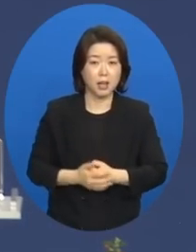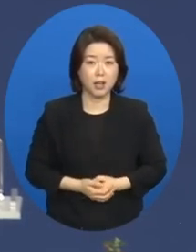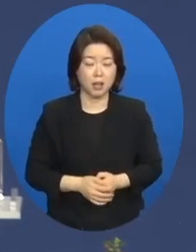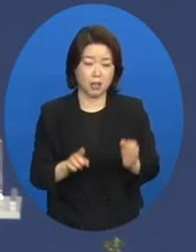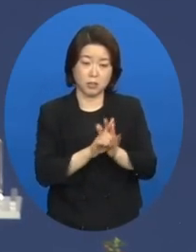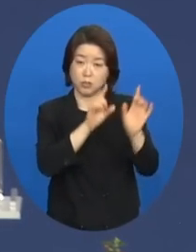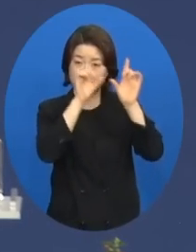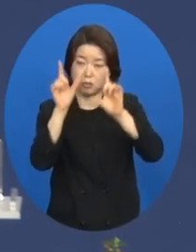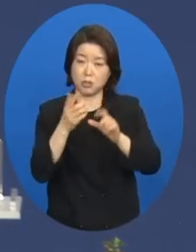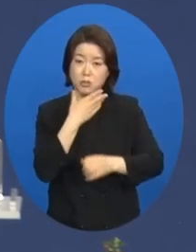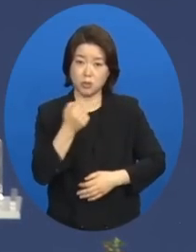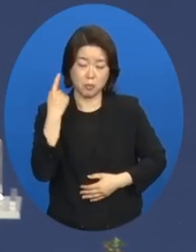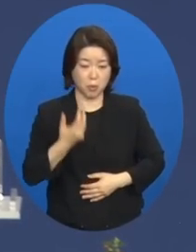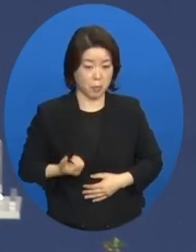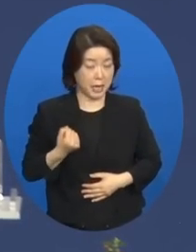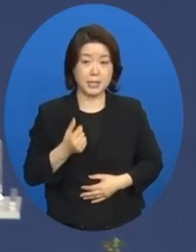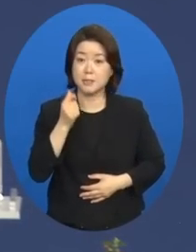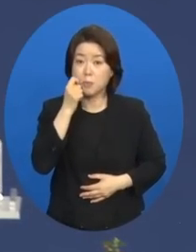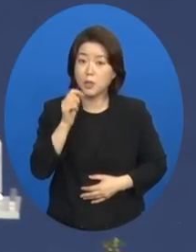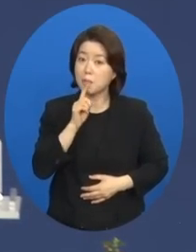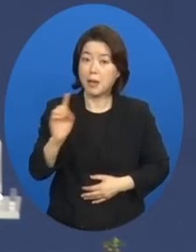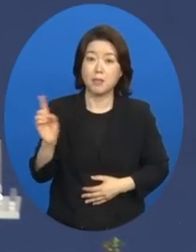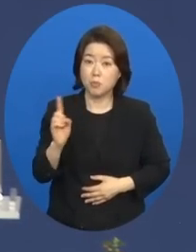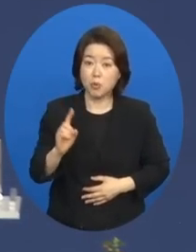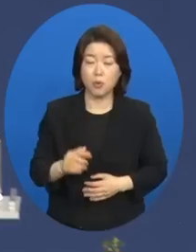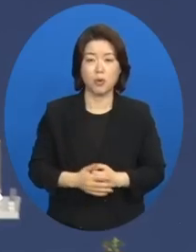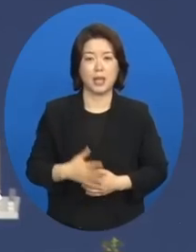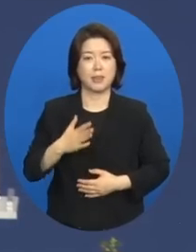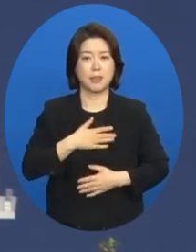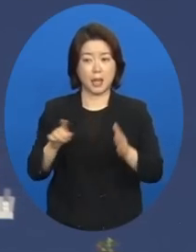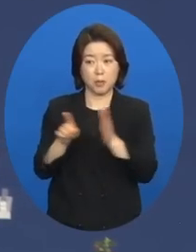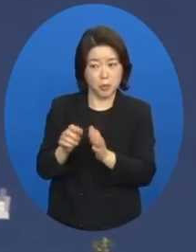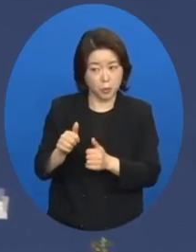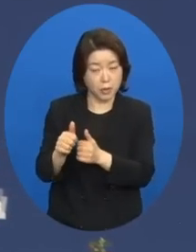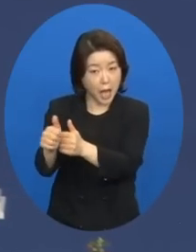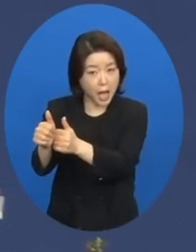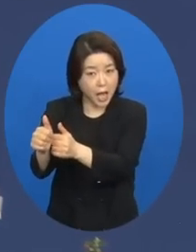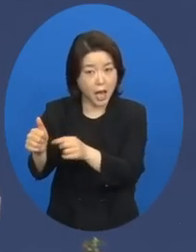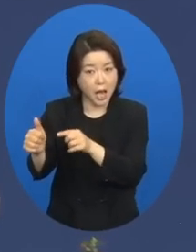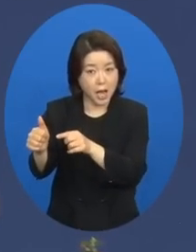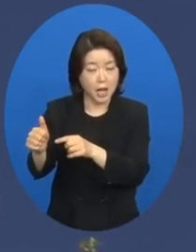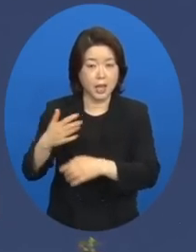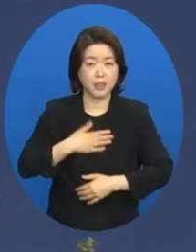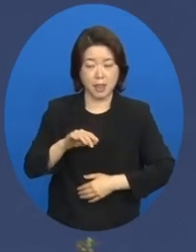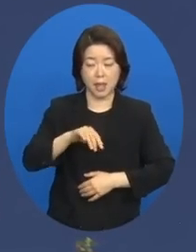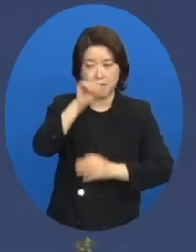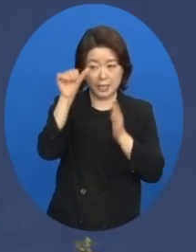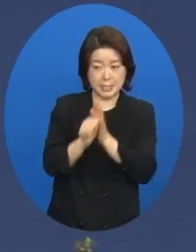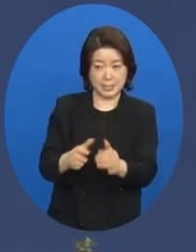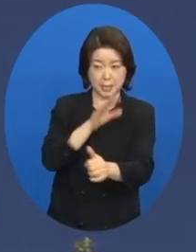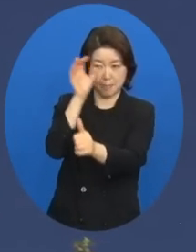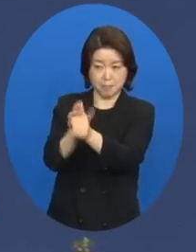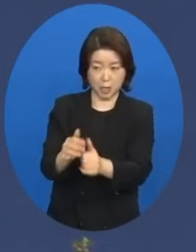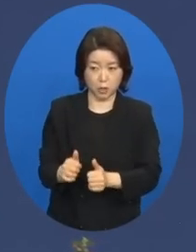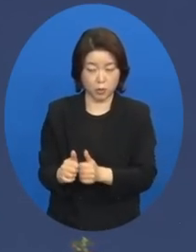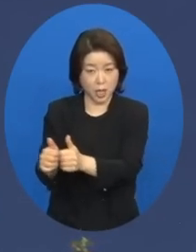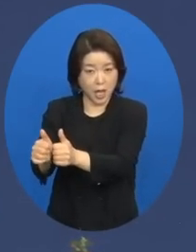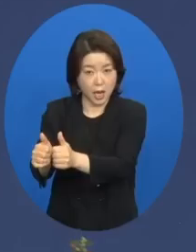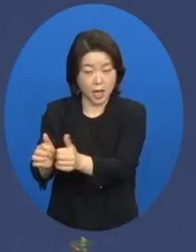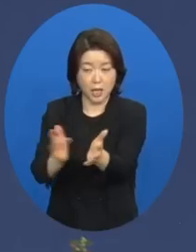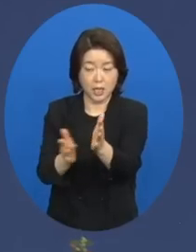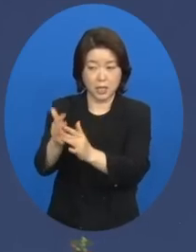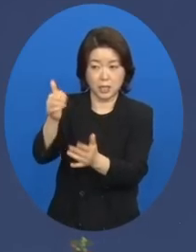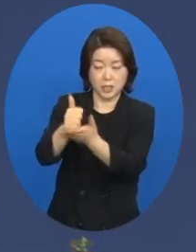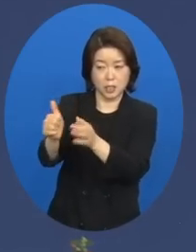신앙생활 복음을 누리지 못한다는 얘기는 내가 믿고 따르는, 내가 믿고 내 인생을 맡기고 따라가는 예수님을